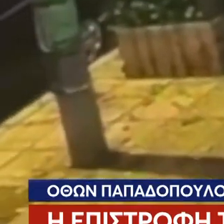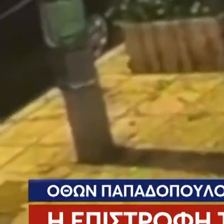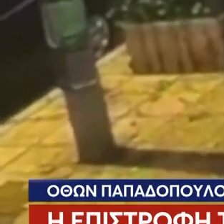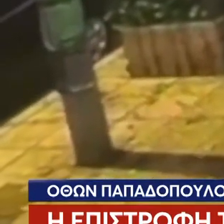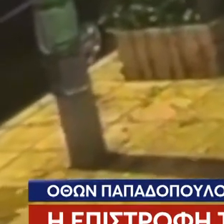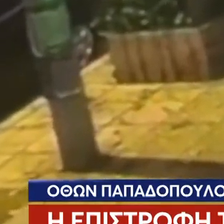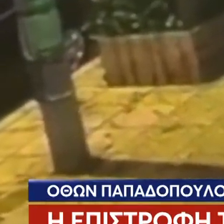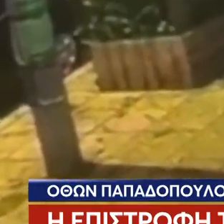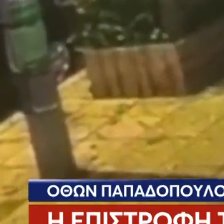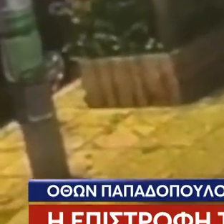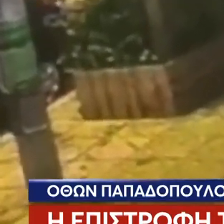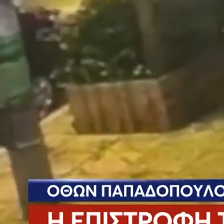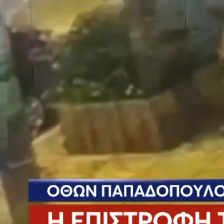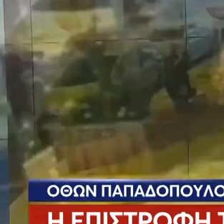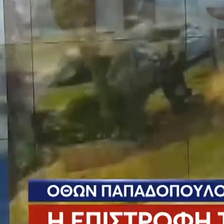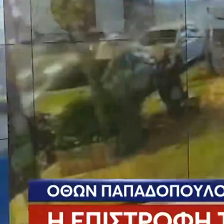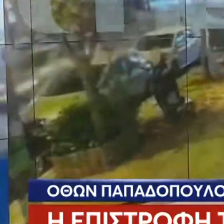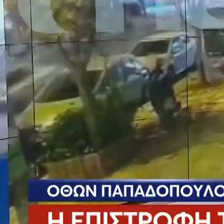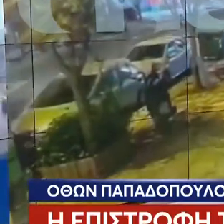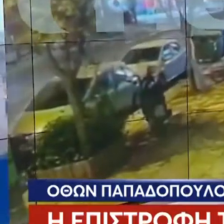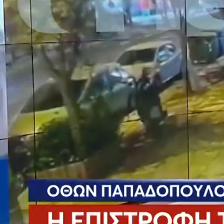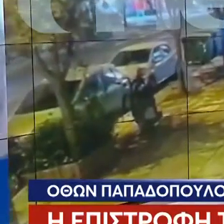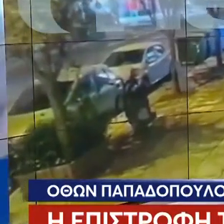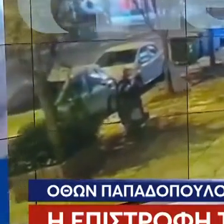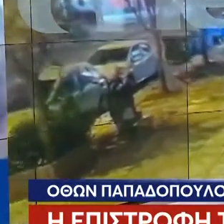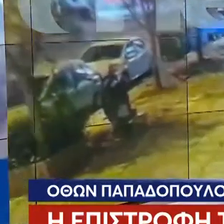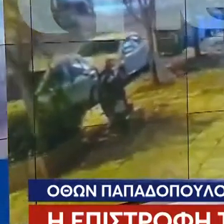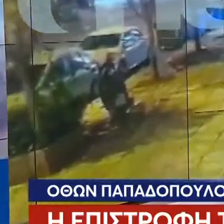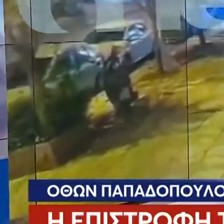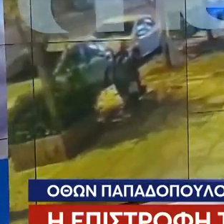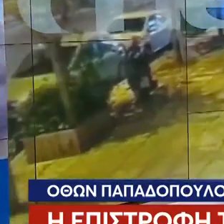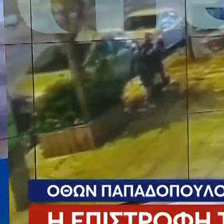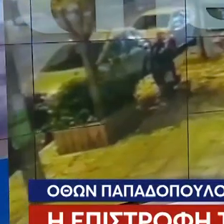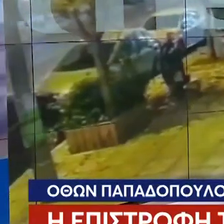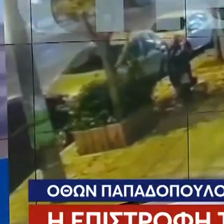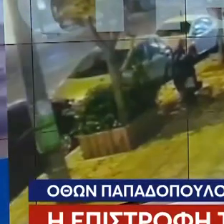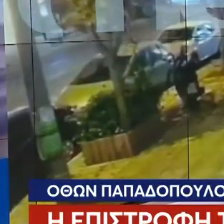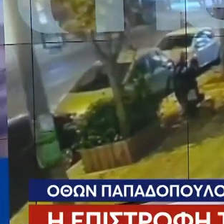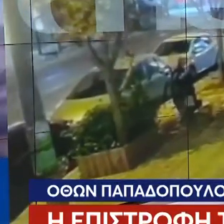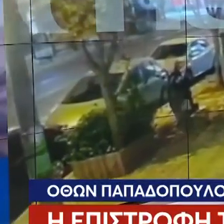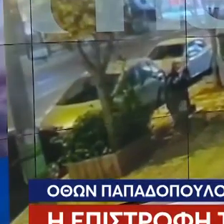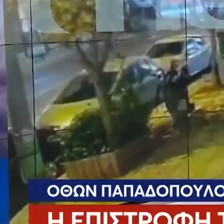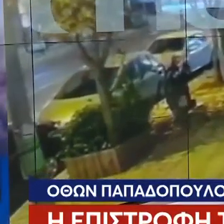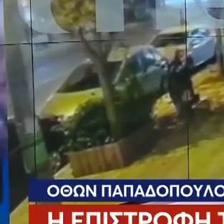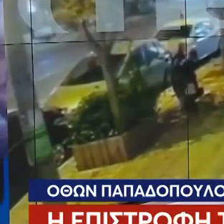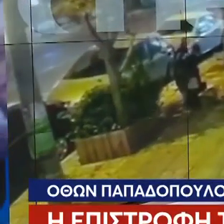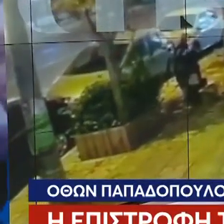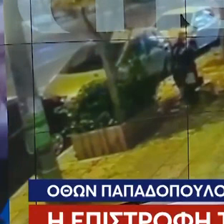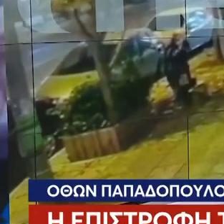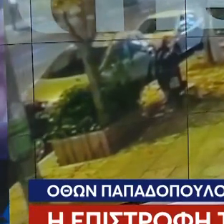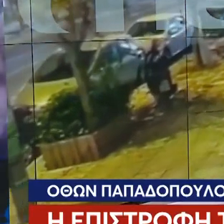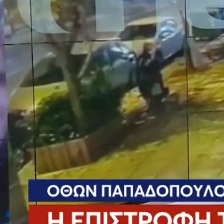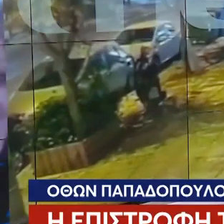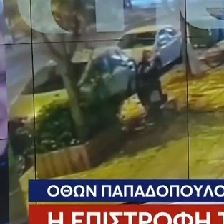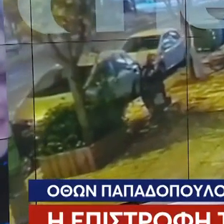η επαφή μου και η επικοινωνία μου μαζί του είναι ακόμη σε εξέλιξη. Θα σας πω ότι είχαμε φτάσει